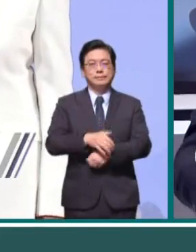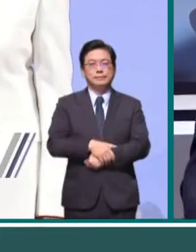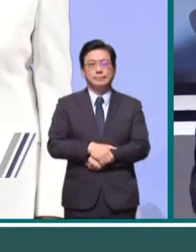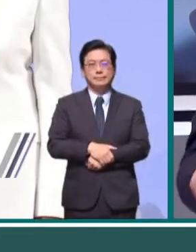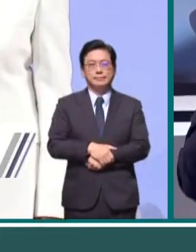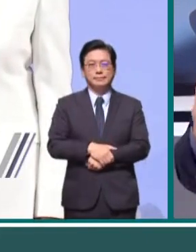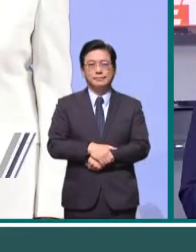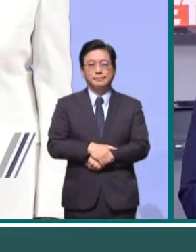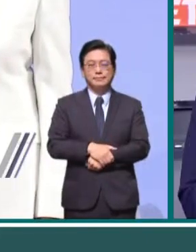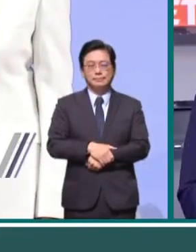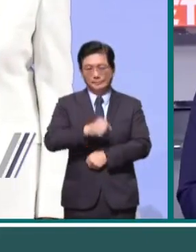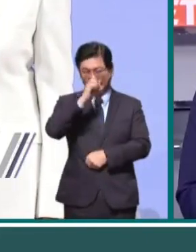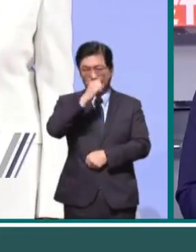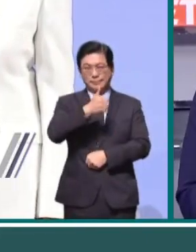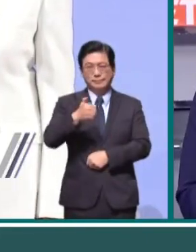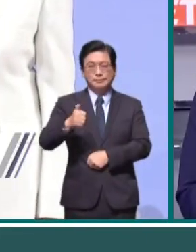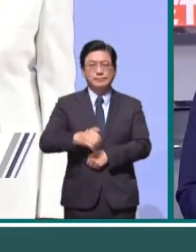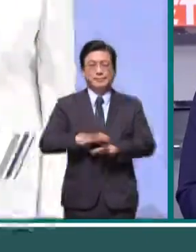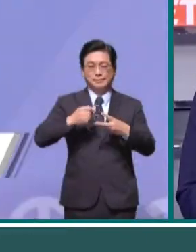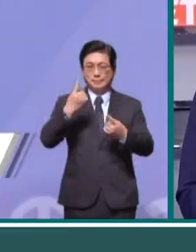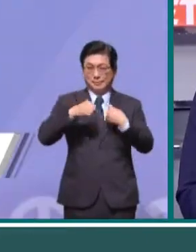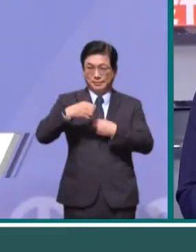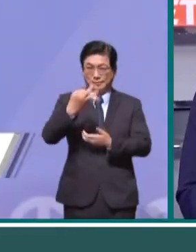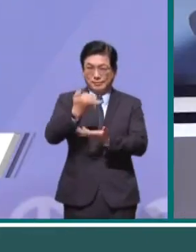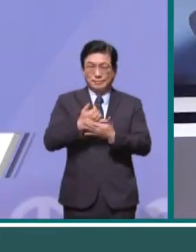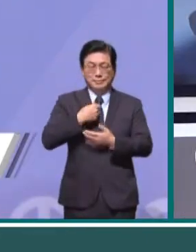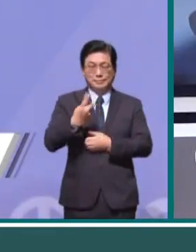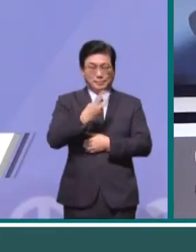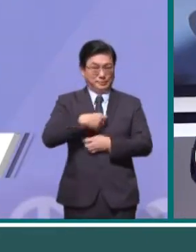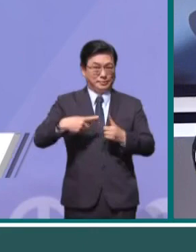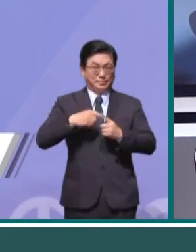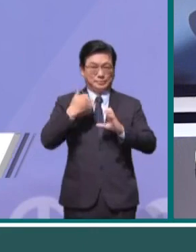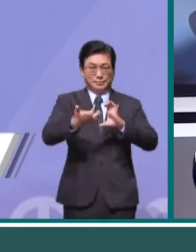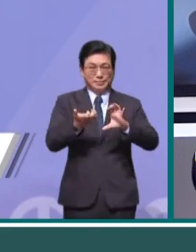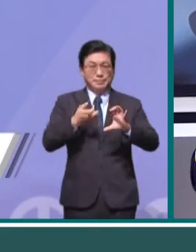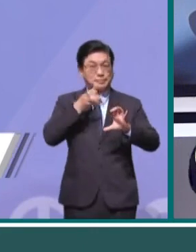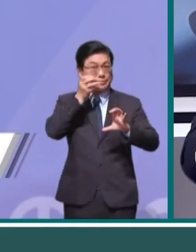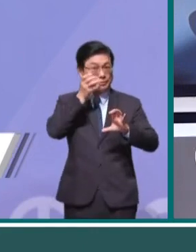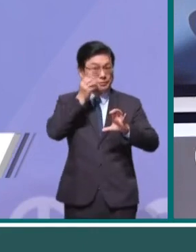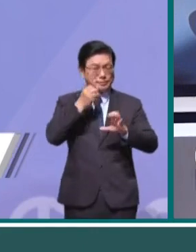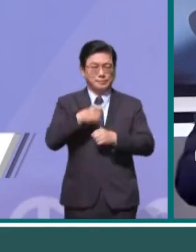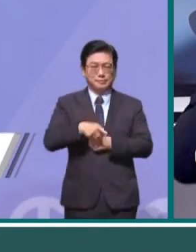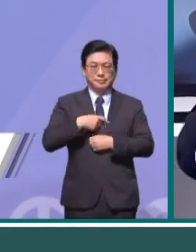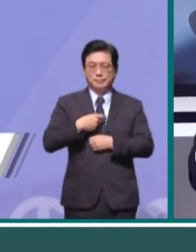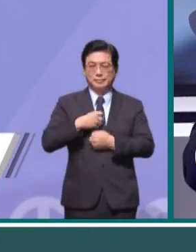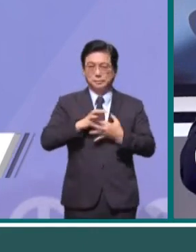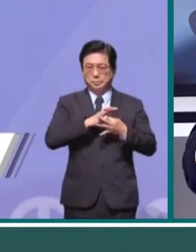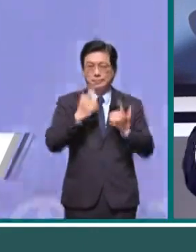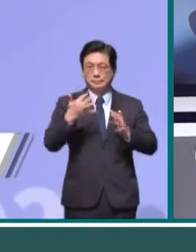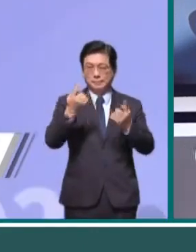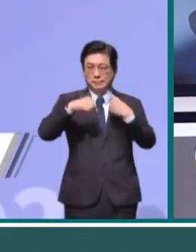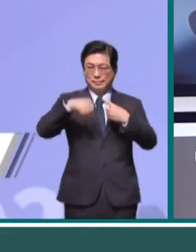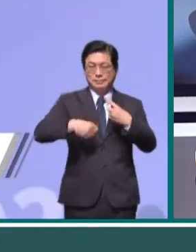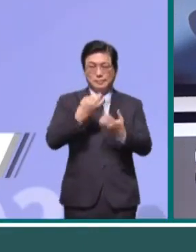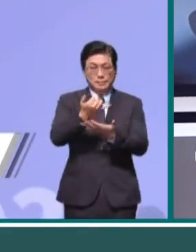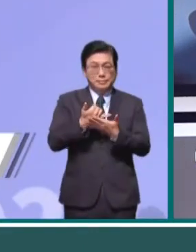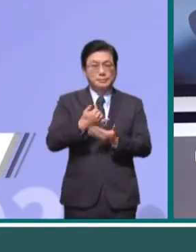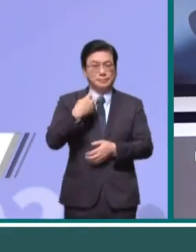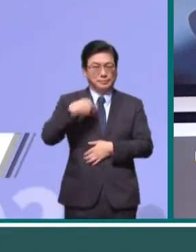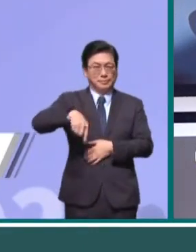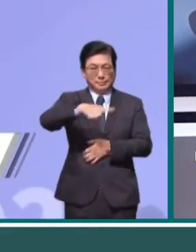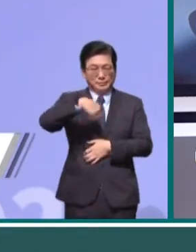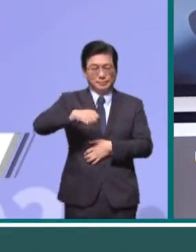反对嘛，就很简单2个字嘛，对不对？黄珊珊跟蒋万安哦，开三分钟，一直底下谁，一直底下谁，但是就是不敢